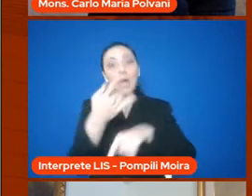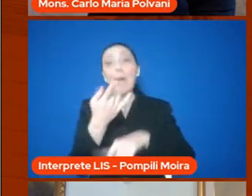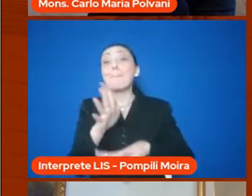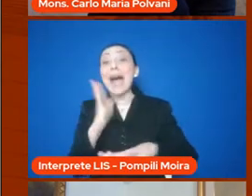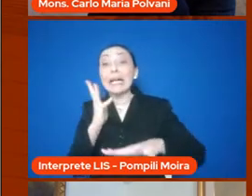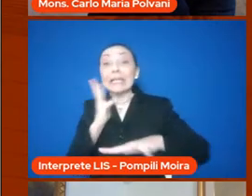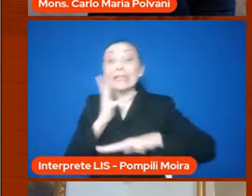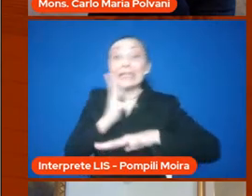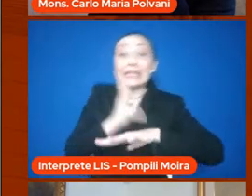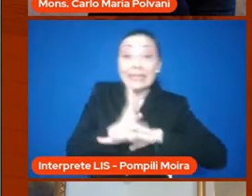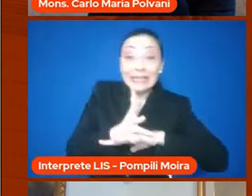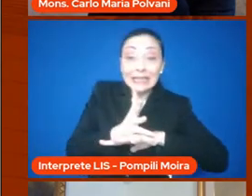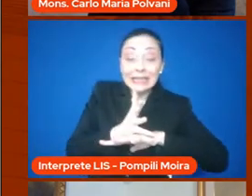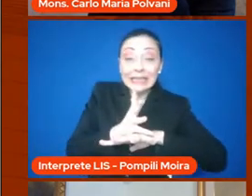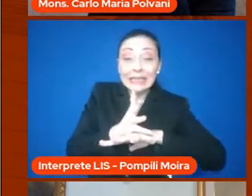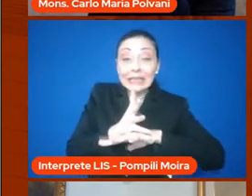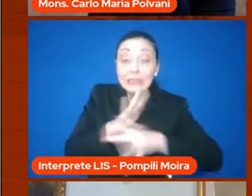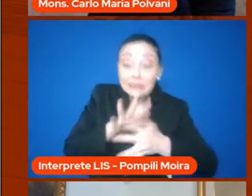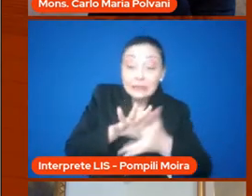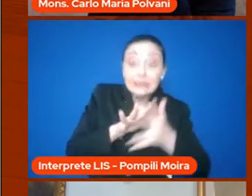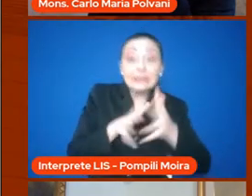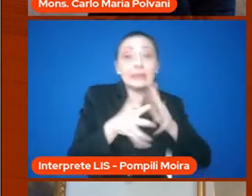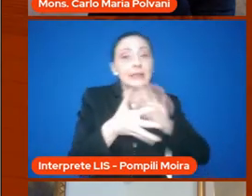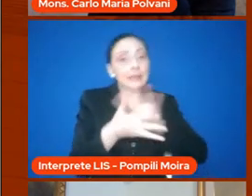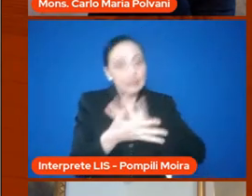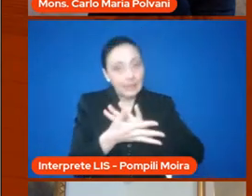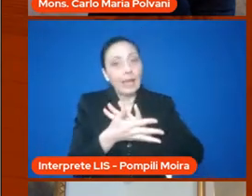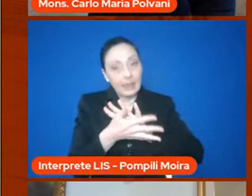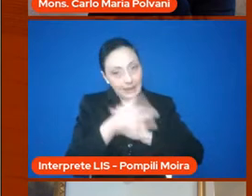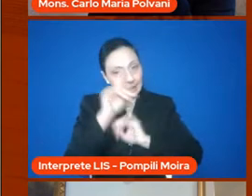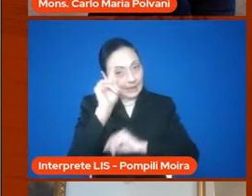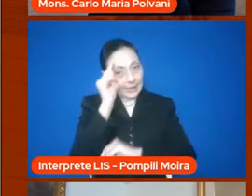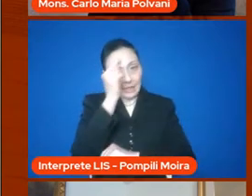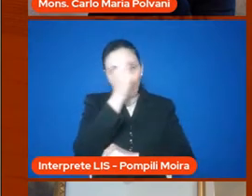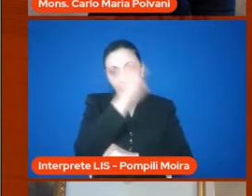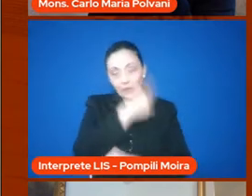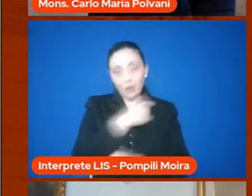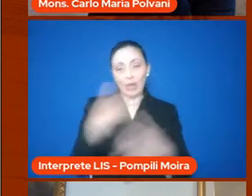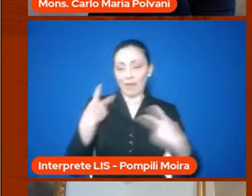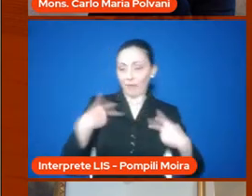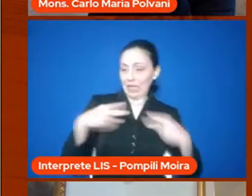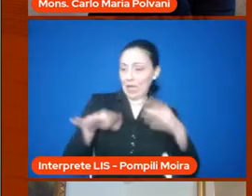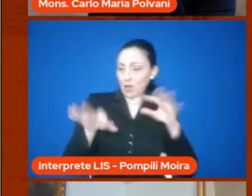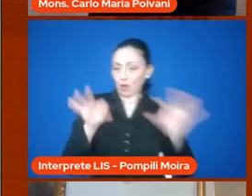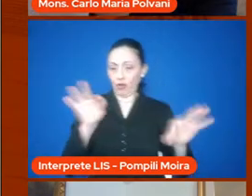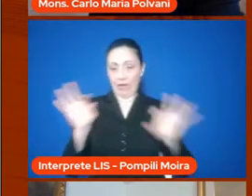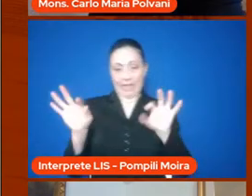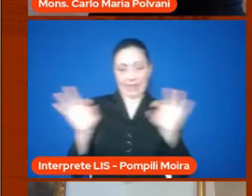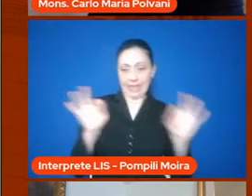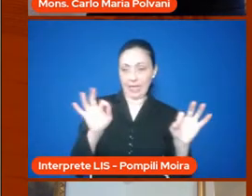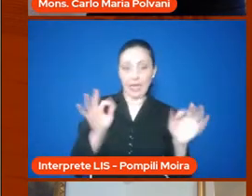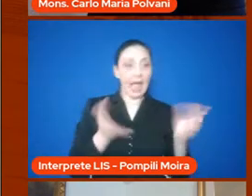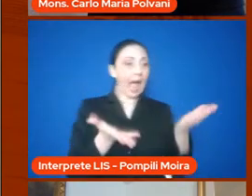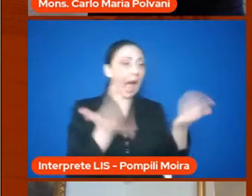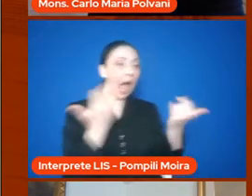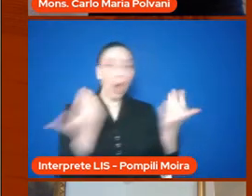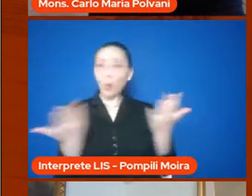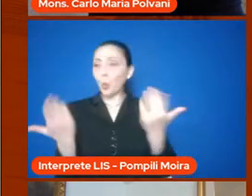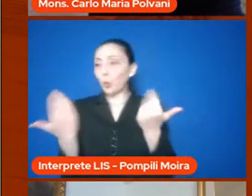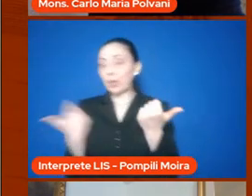no? Si fatica a trasformare questa sensibilità in scelte di vita, di acquisto, di consumo, in stili di